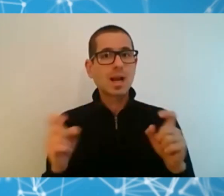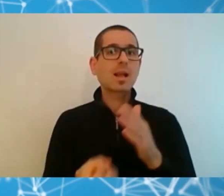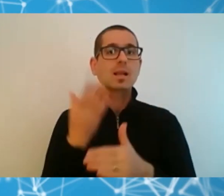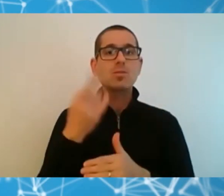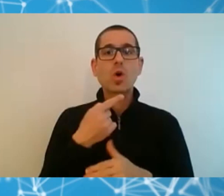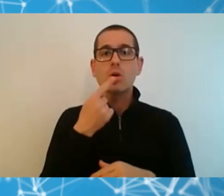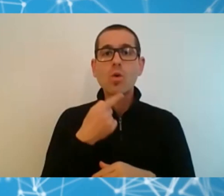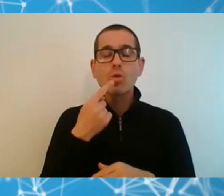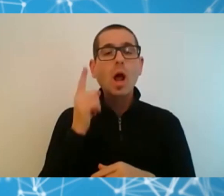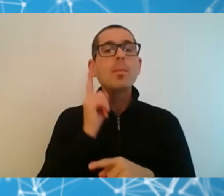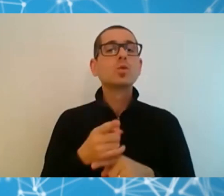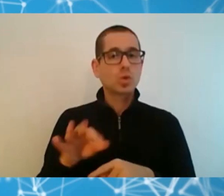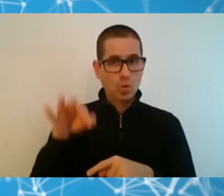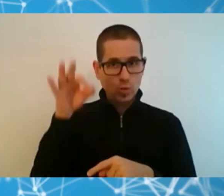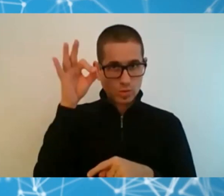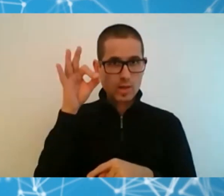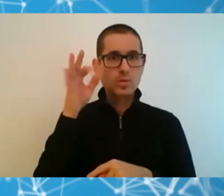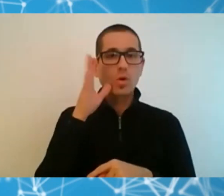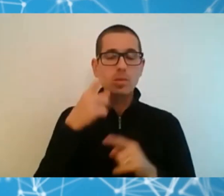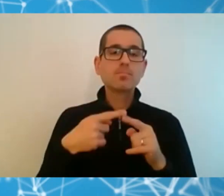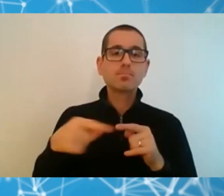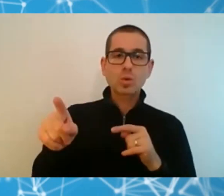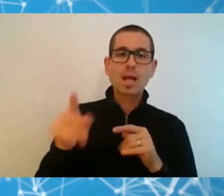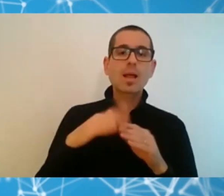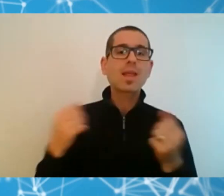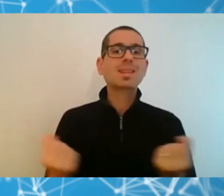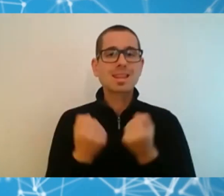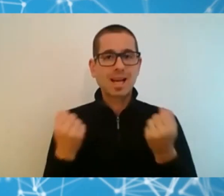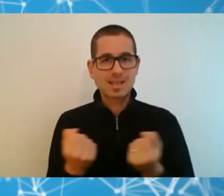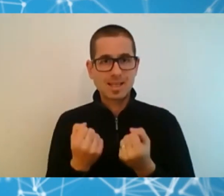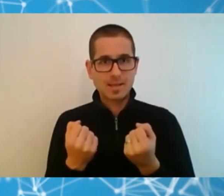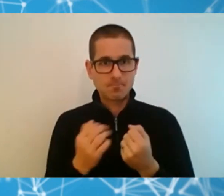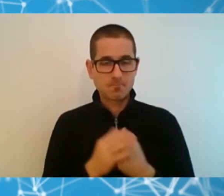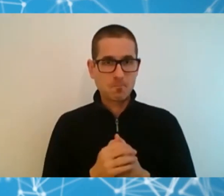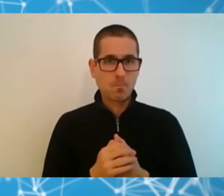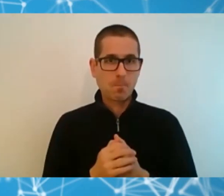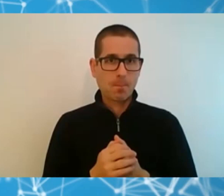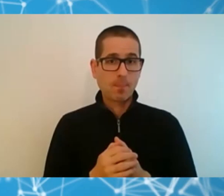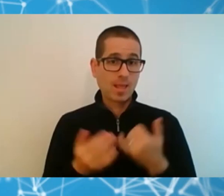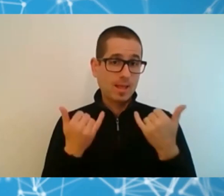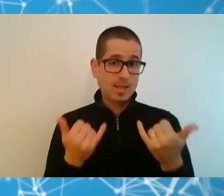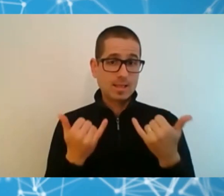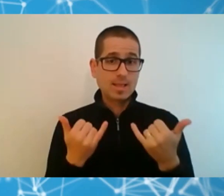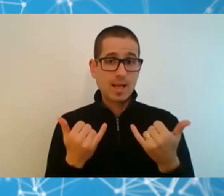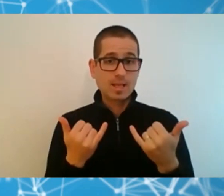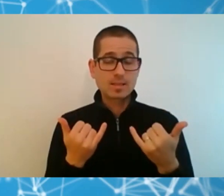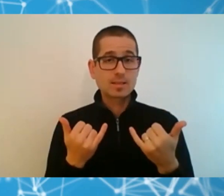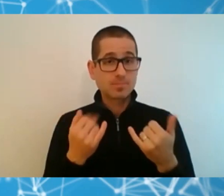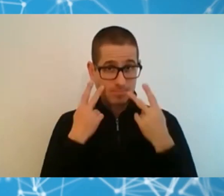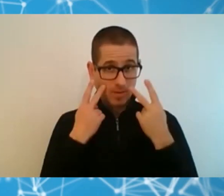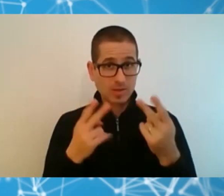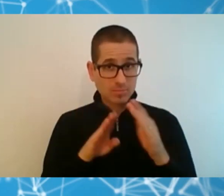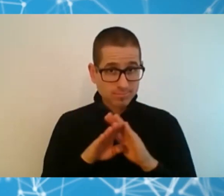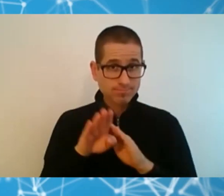ampak tudi odrasle bi poslali na avditorni trening. Se pravi, tam vidim, da je napredek v tej